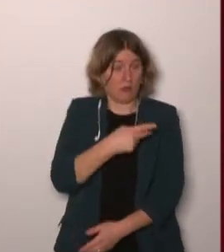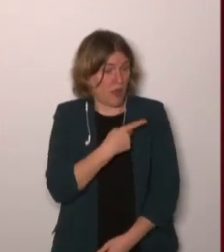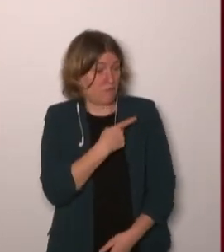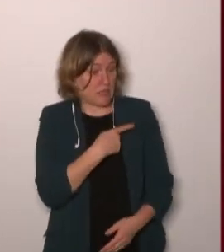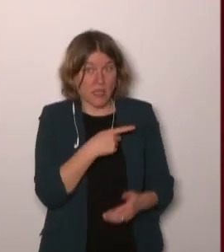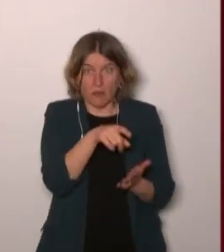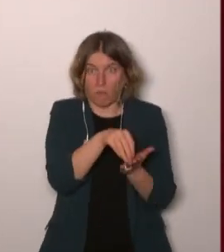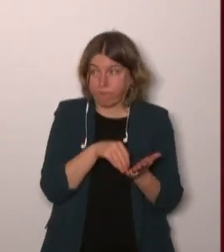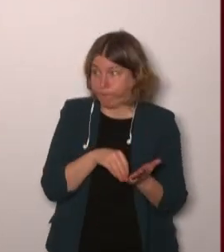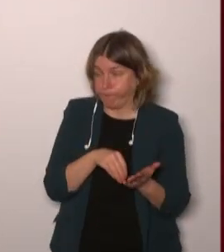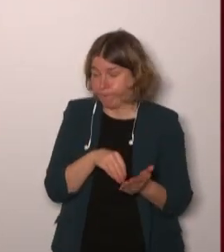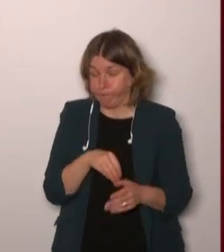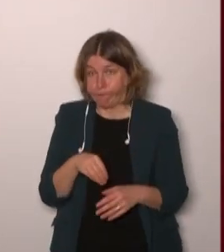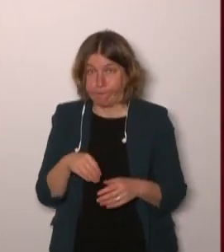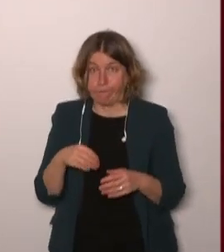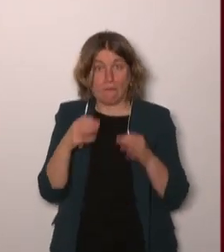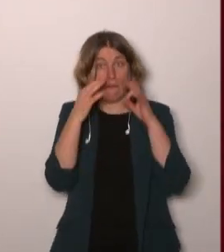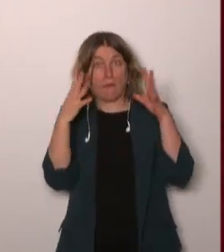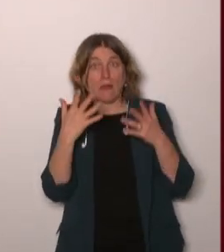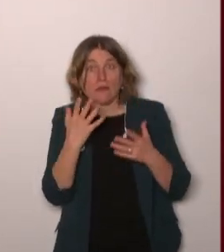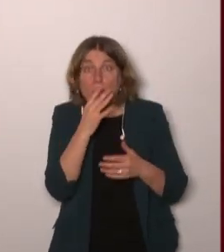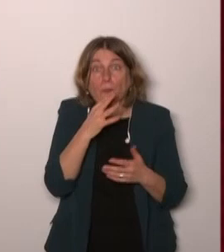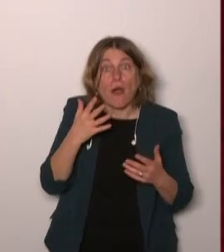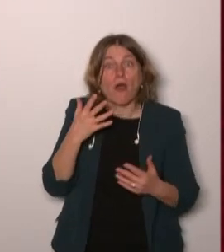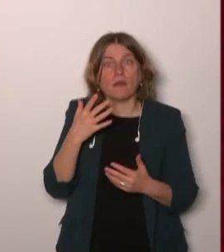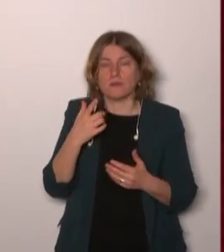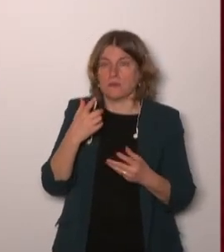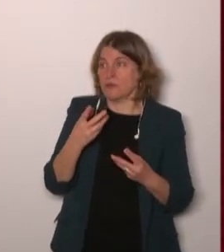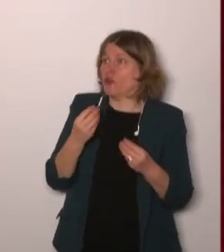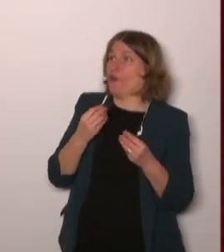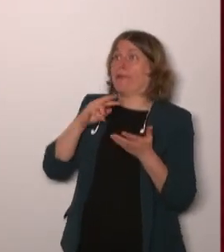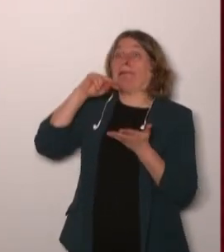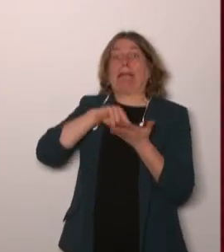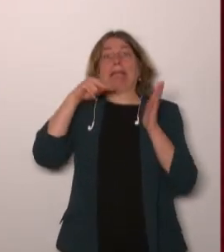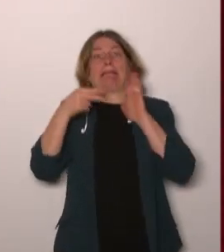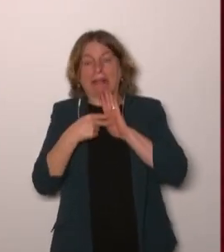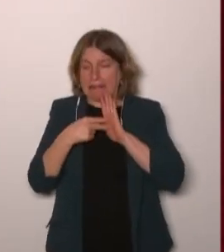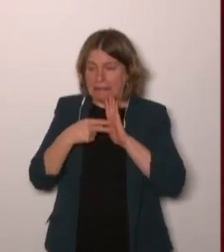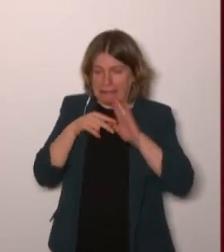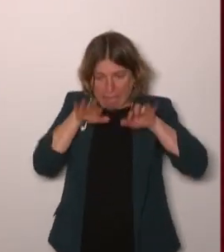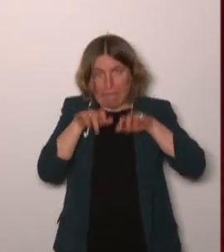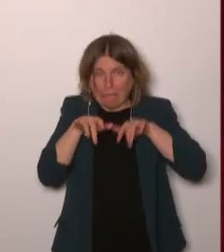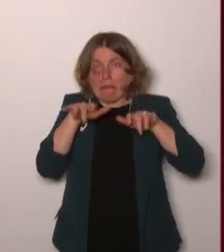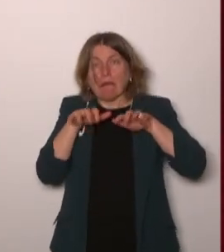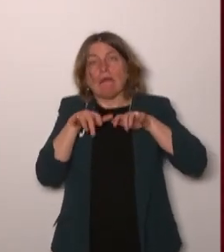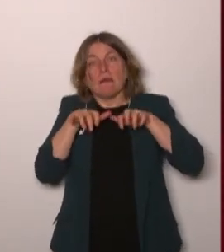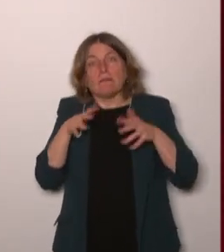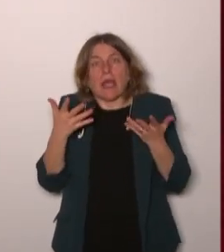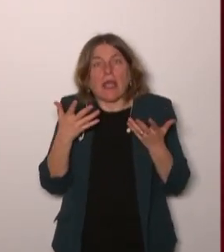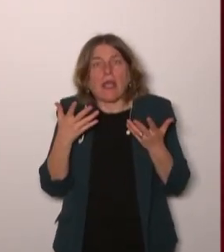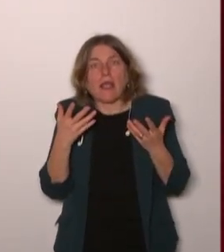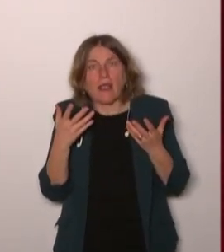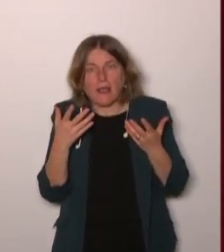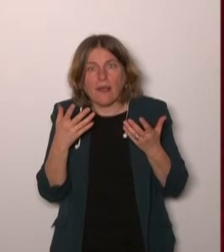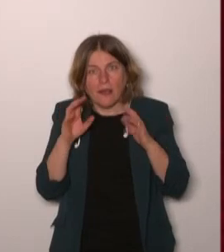génère un travail de techniciens de recherche clinique qui permettent de